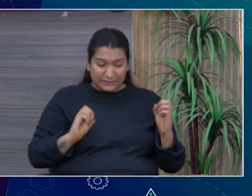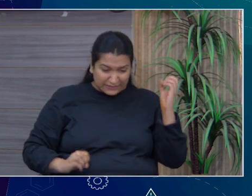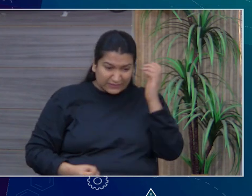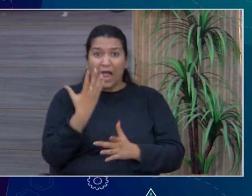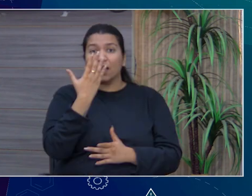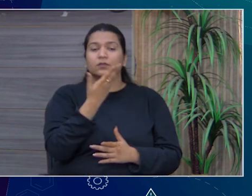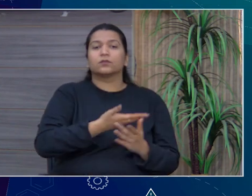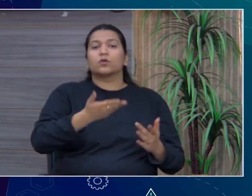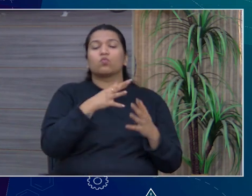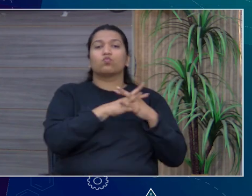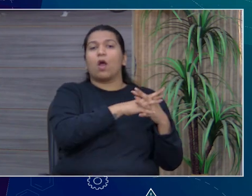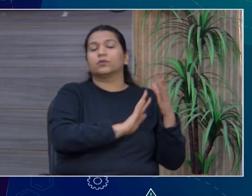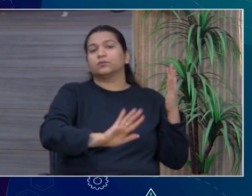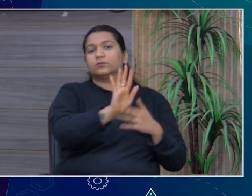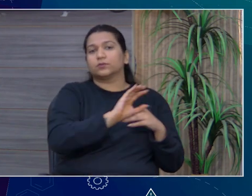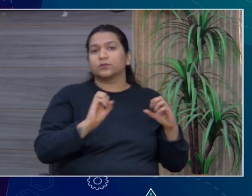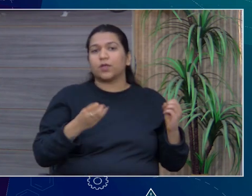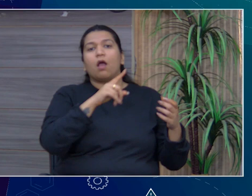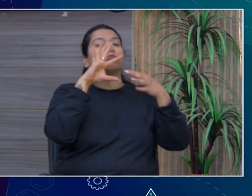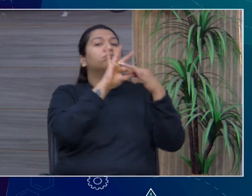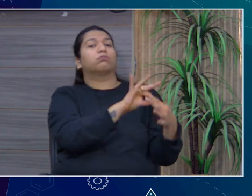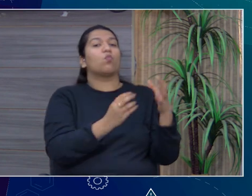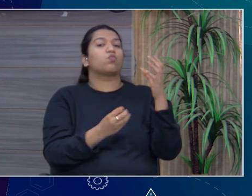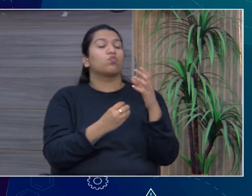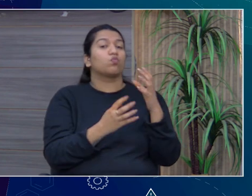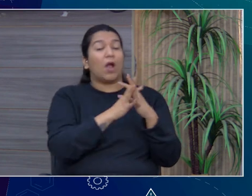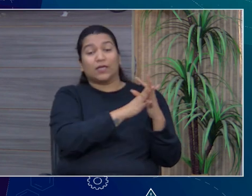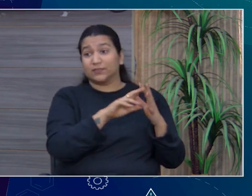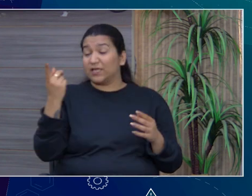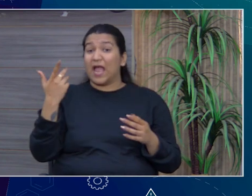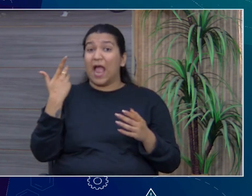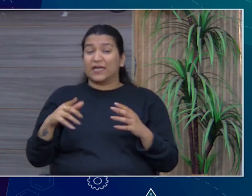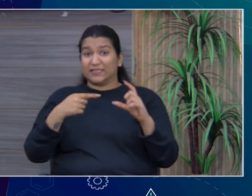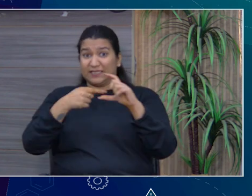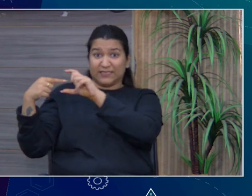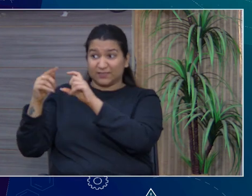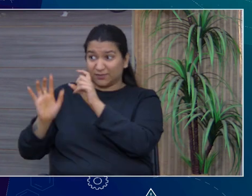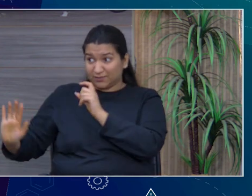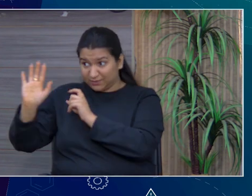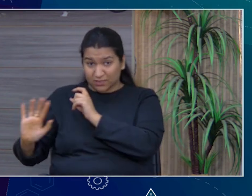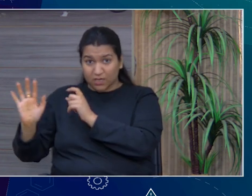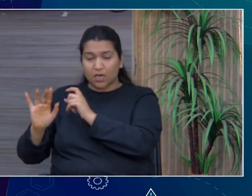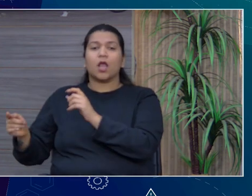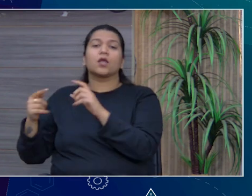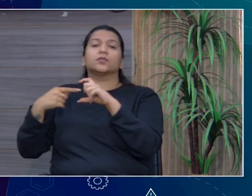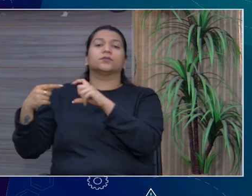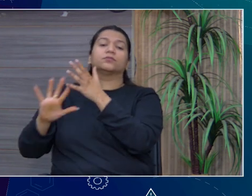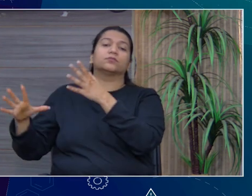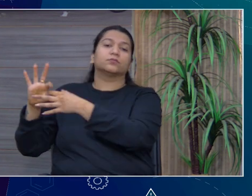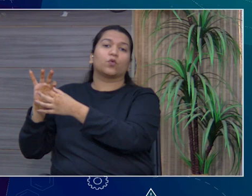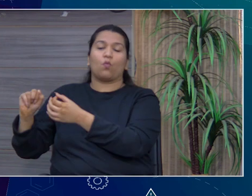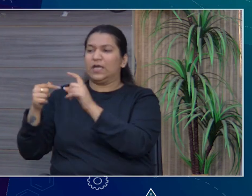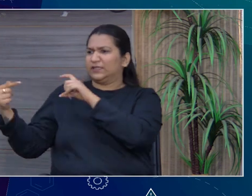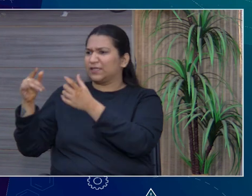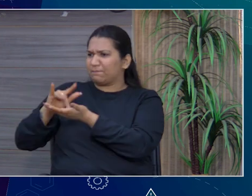था वो वेस्ट इंडियन स्कूल ऑफ पेंटिंग में आता है। उसके अलावा जो ईस्टर्न साइड से आया है वो ईस्टर्न स्कूल ऑफ पेंटिंग्स में आता है। यहाँ पे मैंने